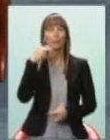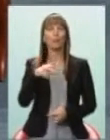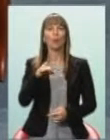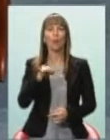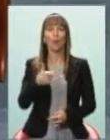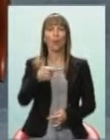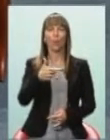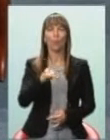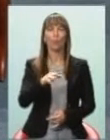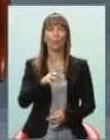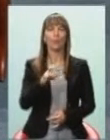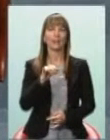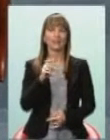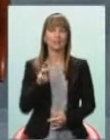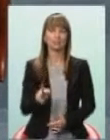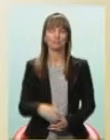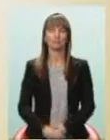гуманізм.